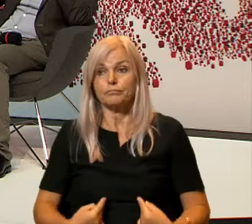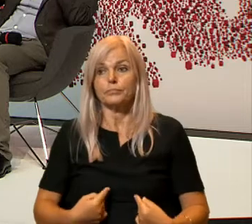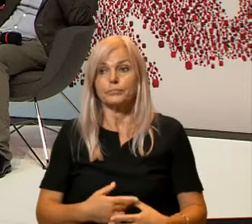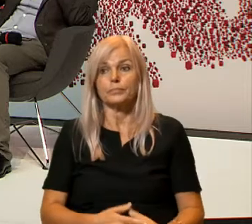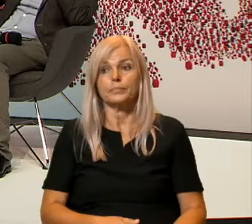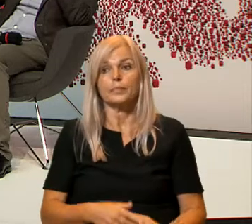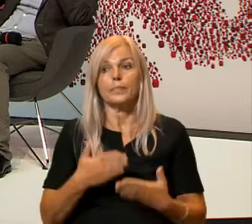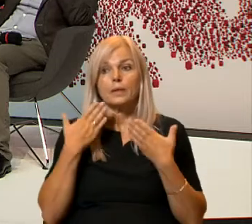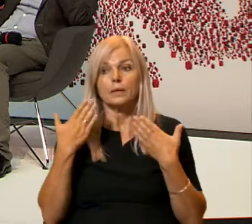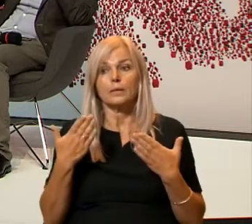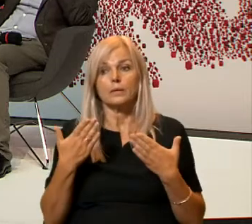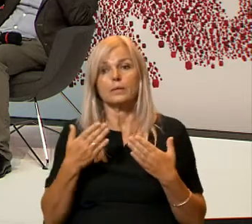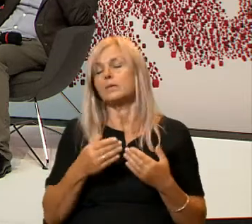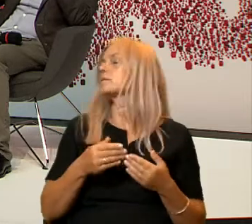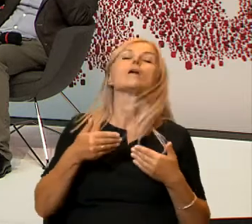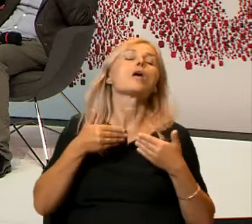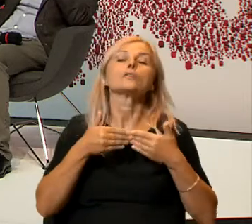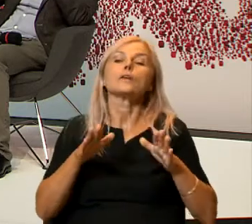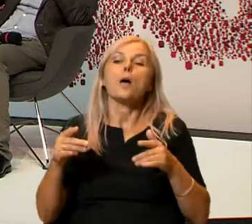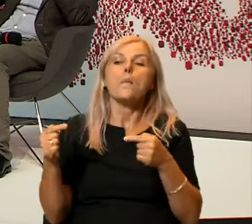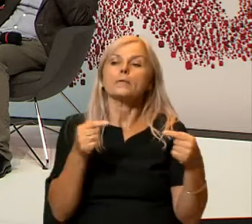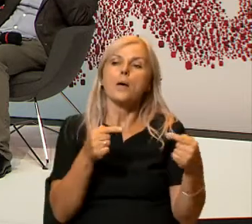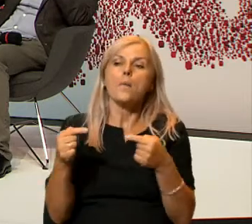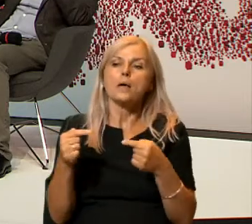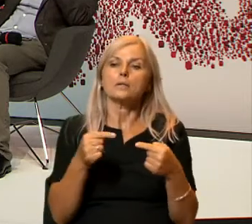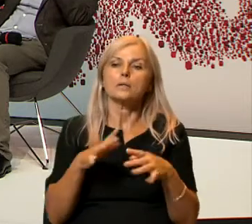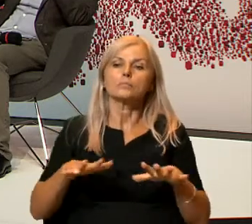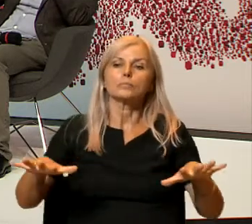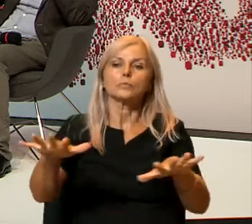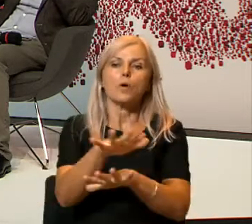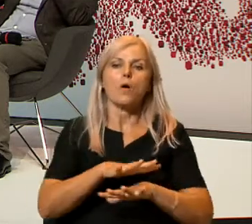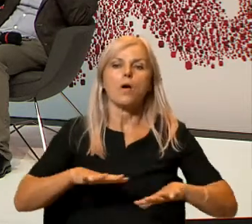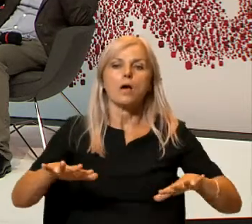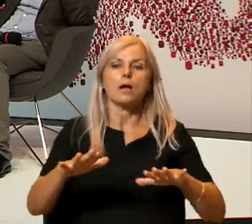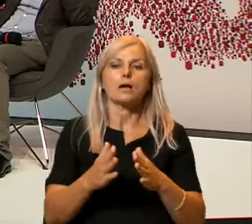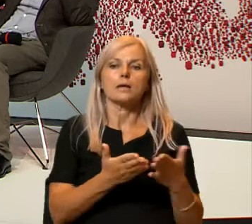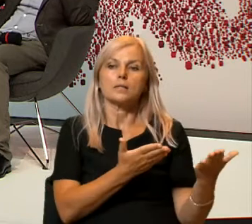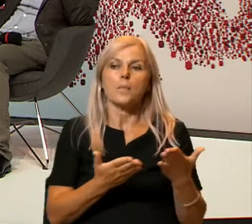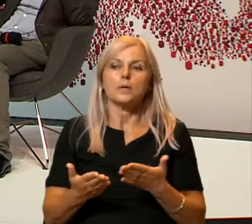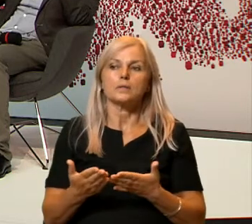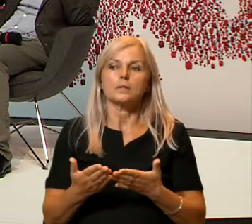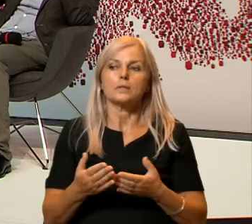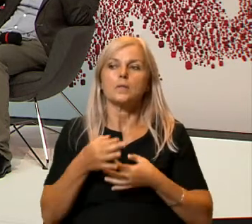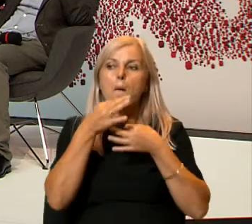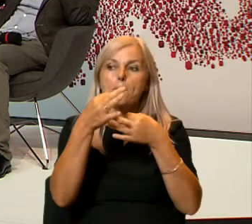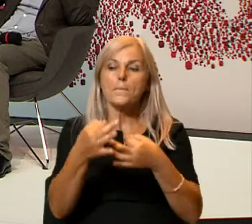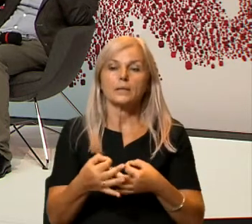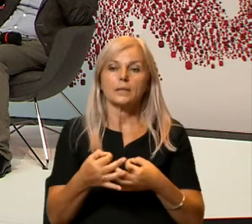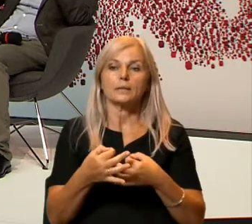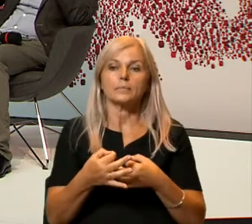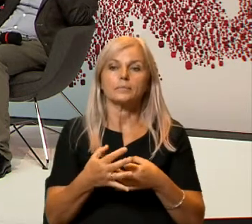dziękuję. Otwieramy w takim razie debatę z publicznością. Zapraszam do zadawania pytań.